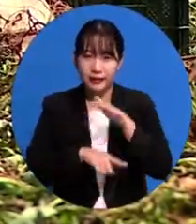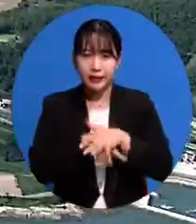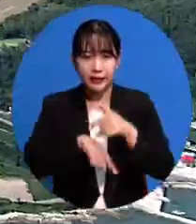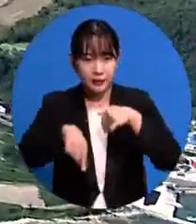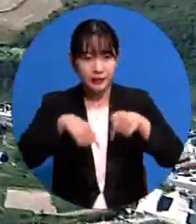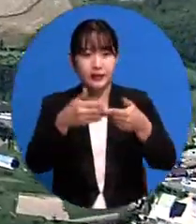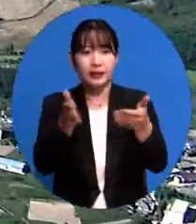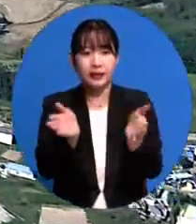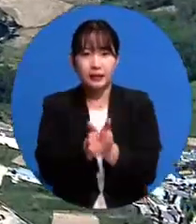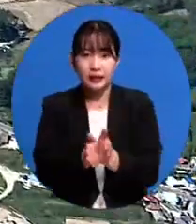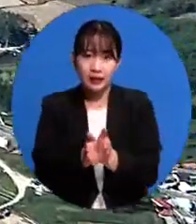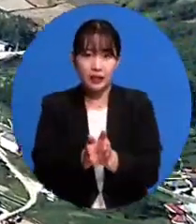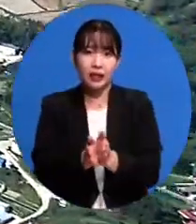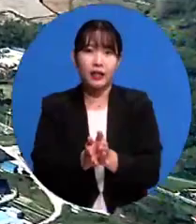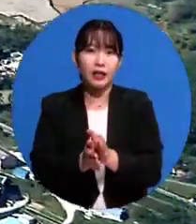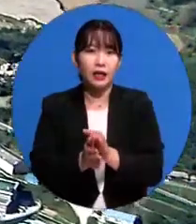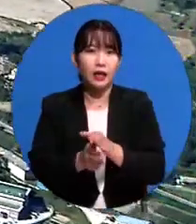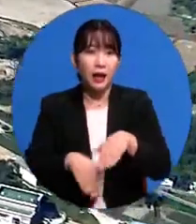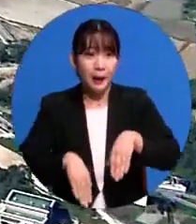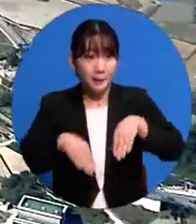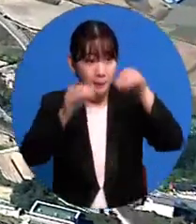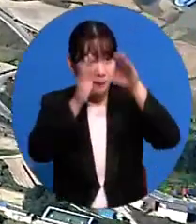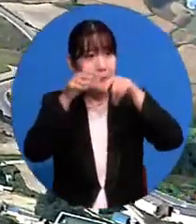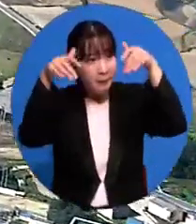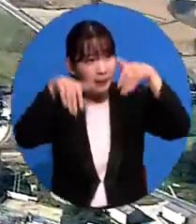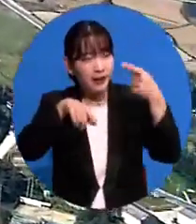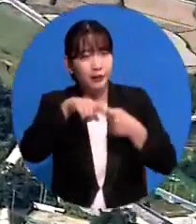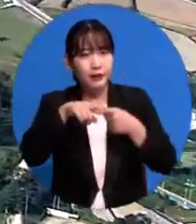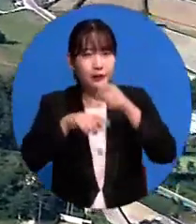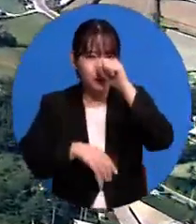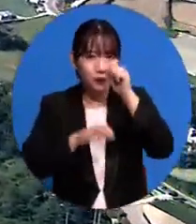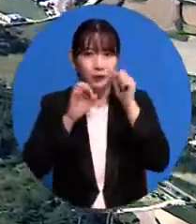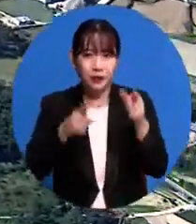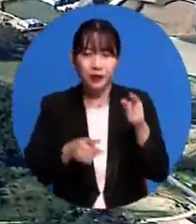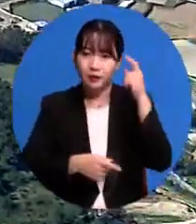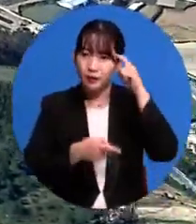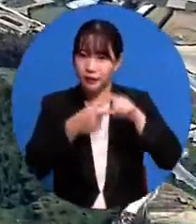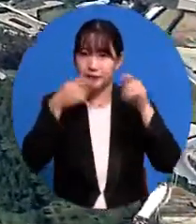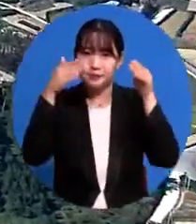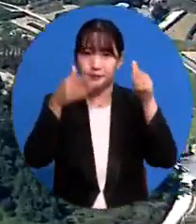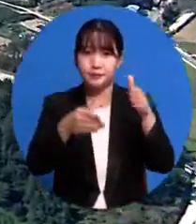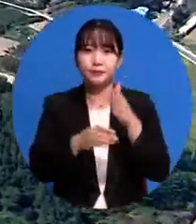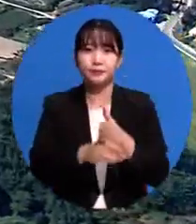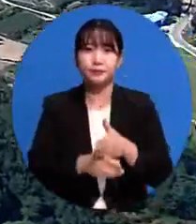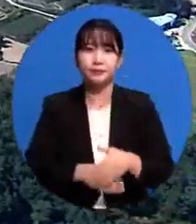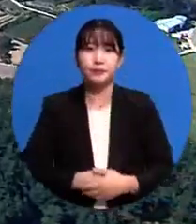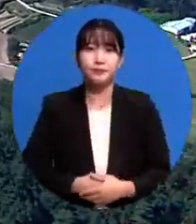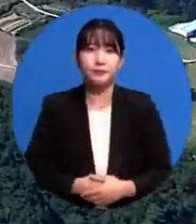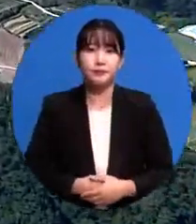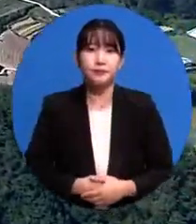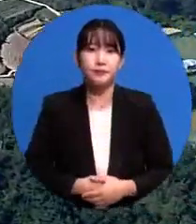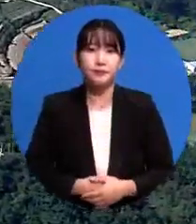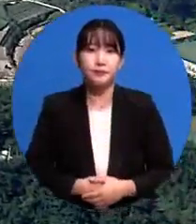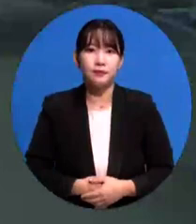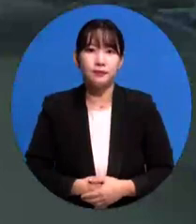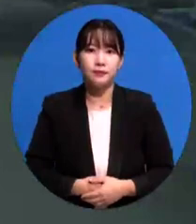자치단체에 가뭄 속 단비 같은 존재로 주목받고 있습니다. MBC 뉴스 문현철입니다.